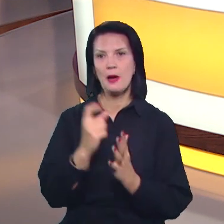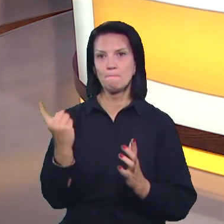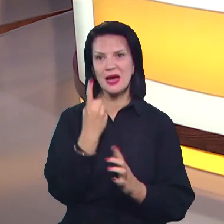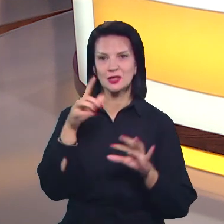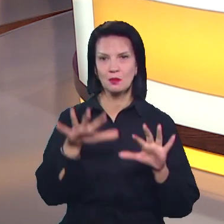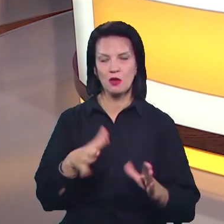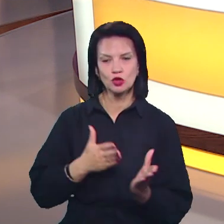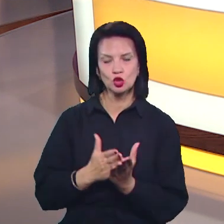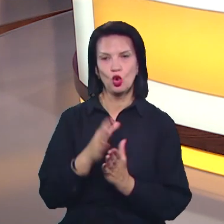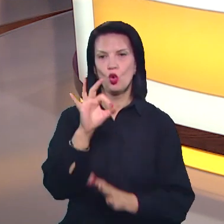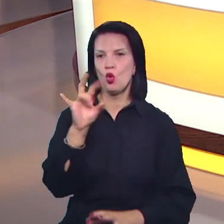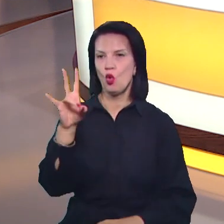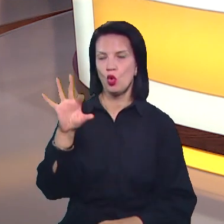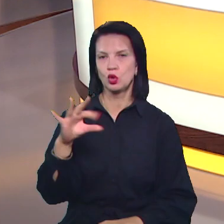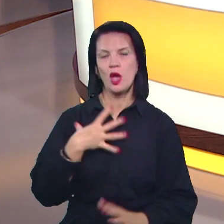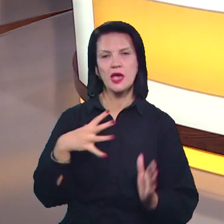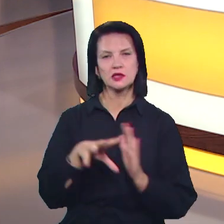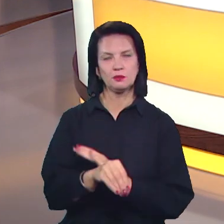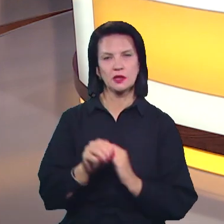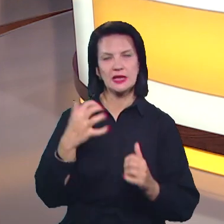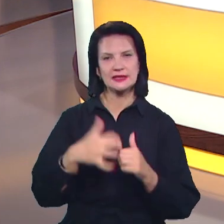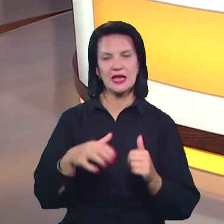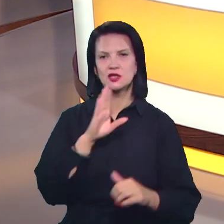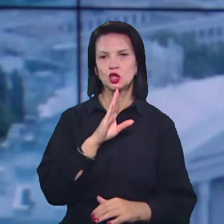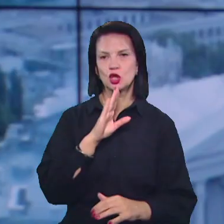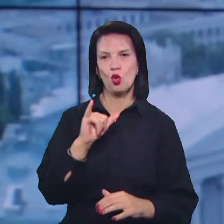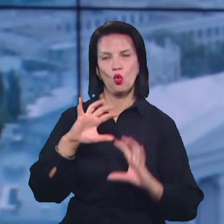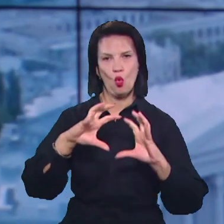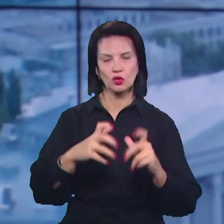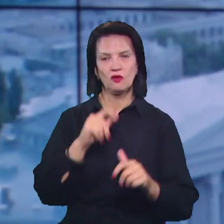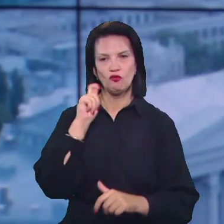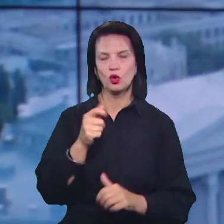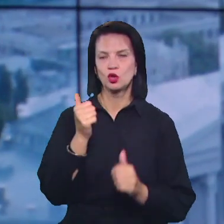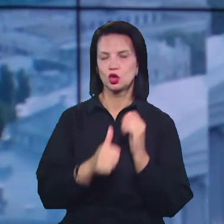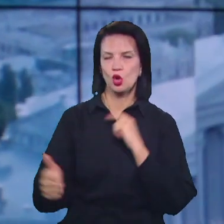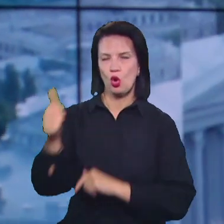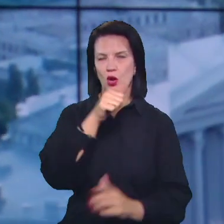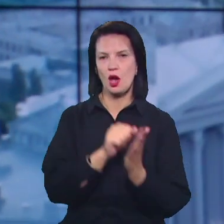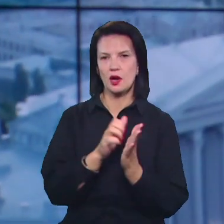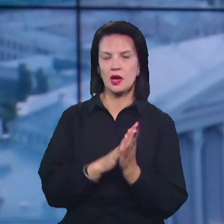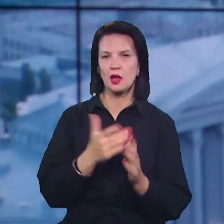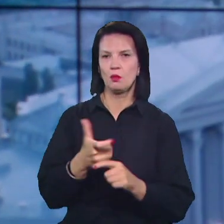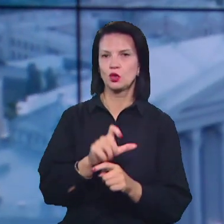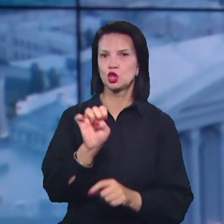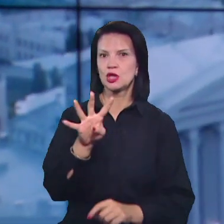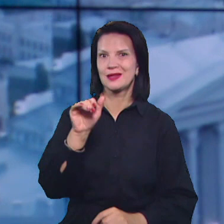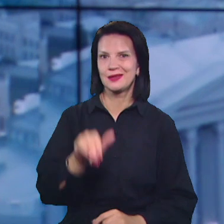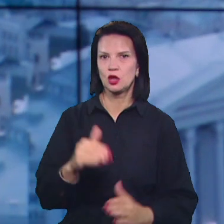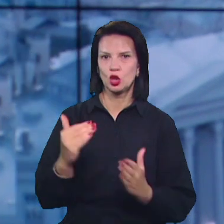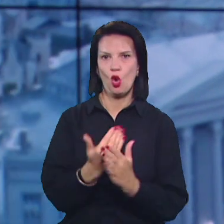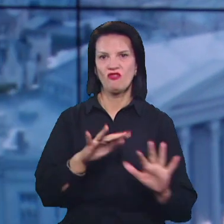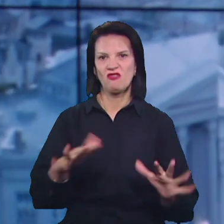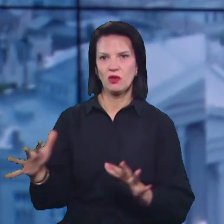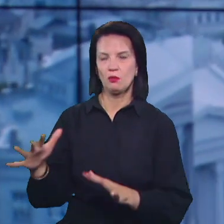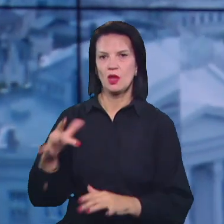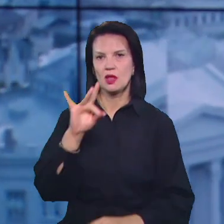онкологічної захворюваності та смертності серед жінок у світі. В Україні щорічно реєструється понад 14 тисяч нових випадків раку